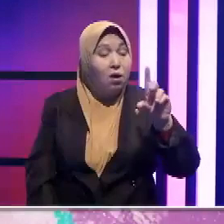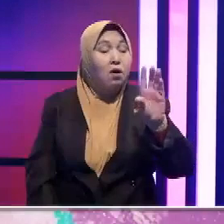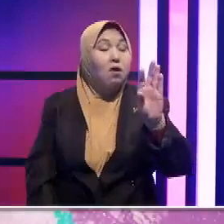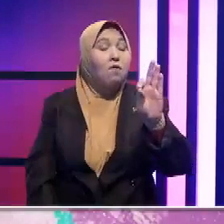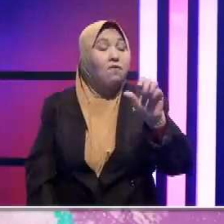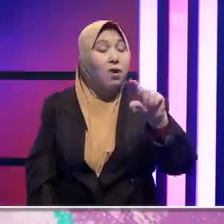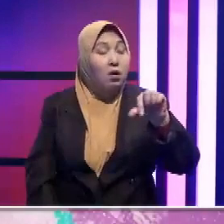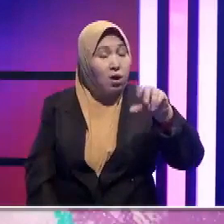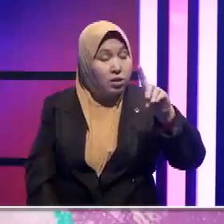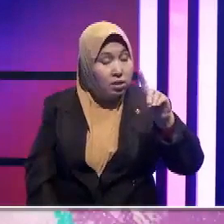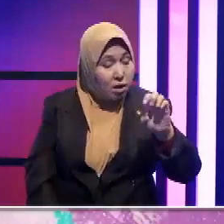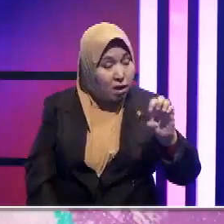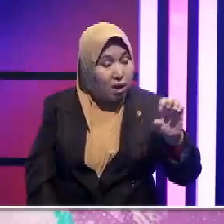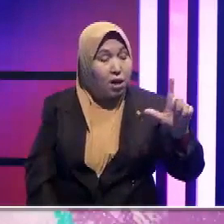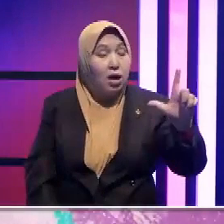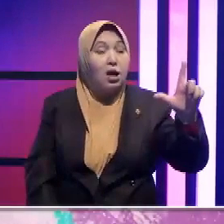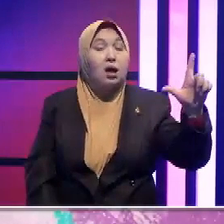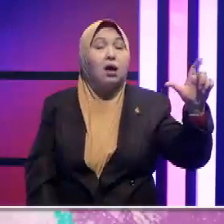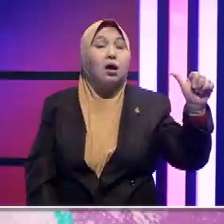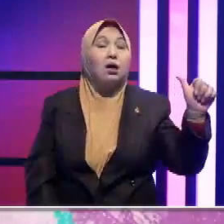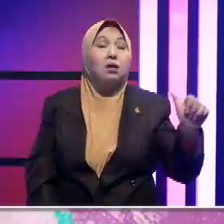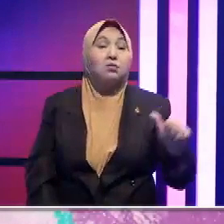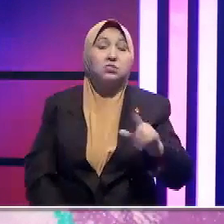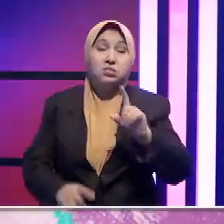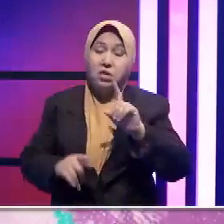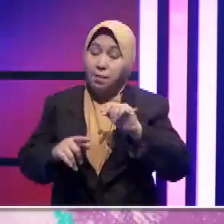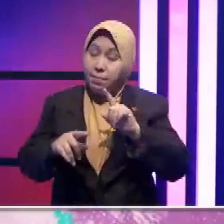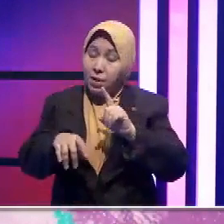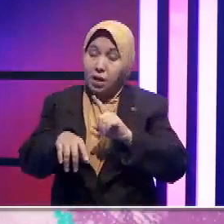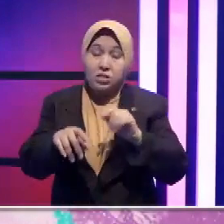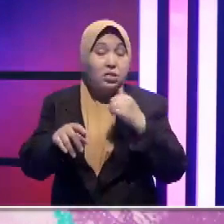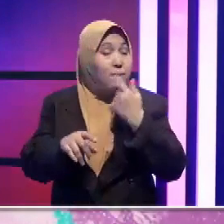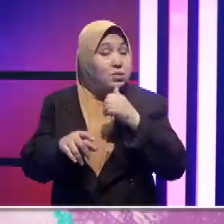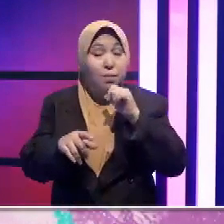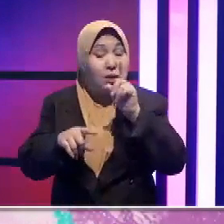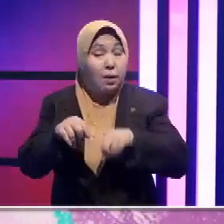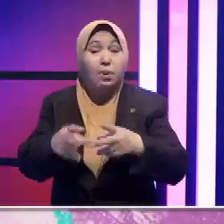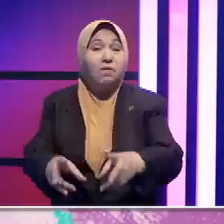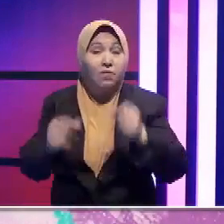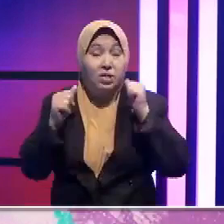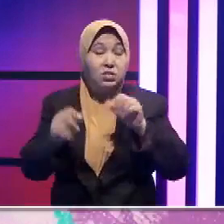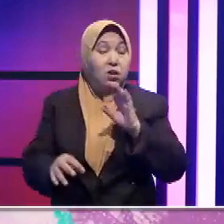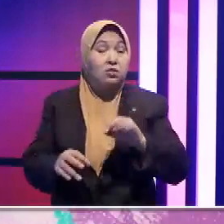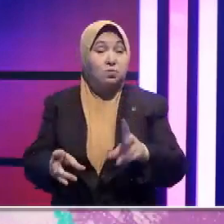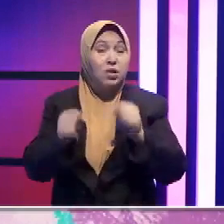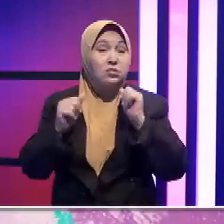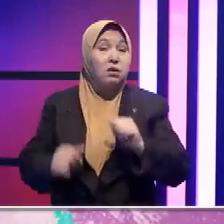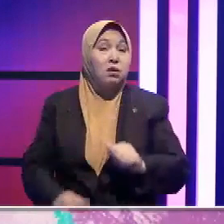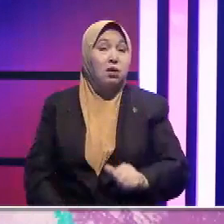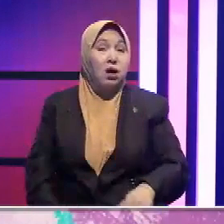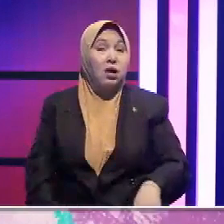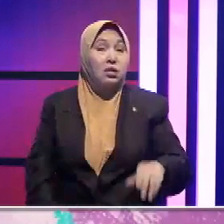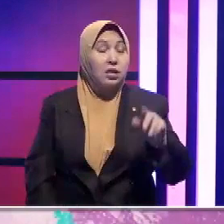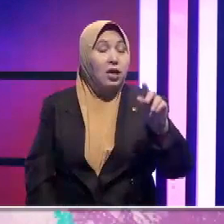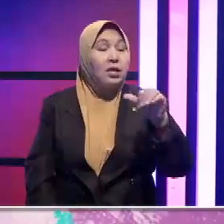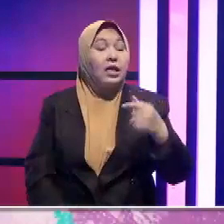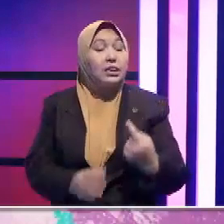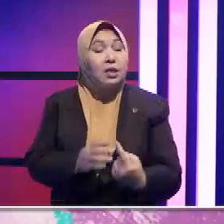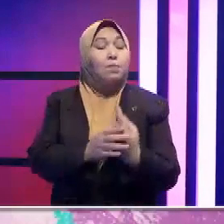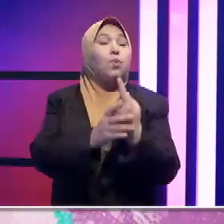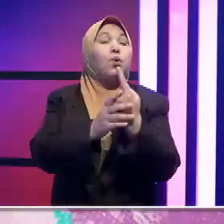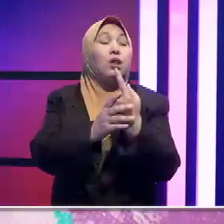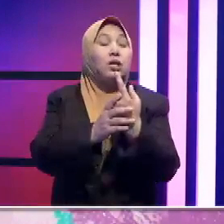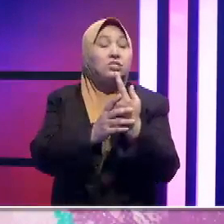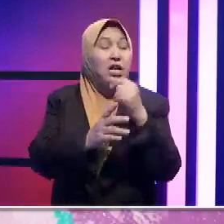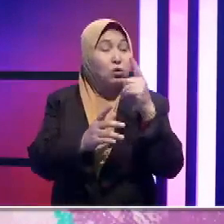software bola melaju flue gas itu jangan cepat-cepat menyebabkan fabel ada akan bunyi